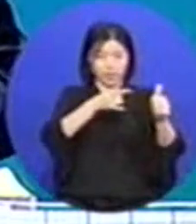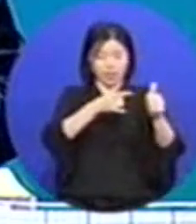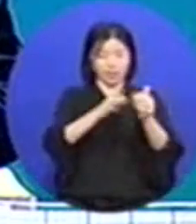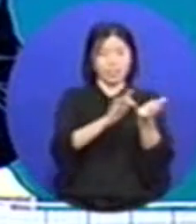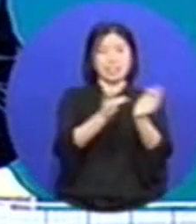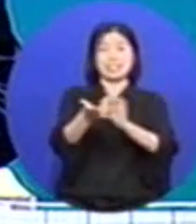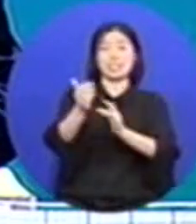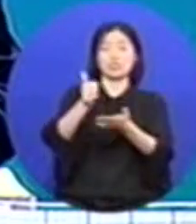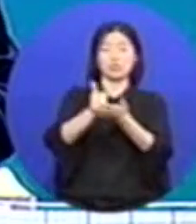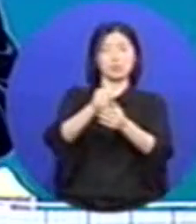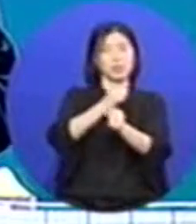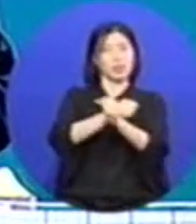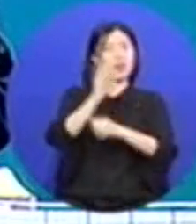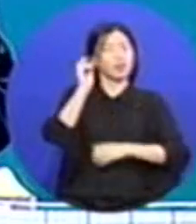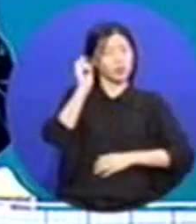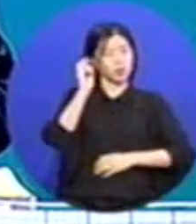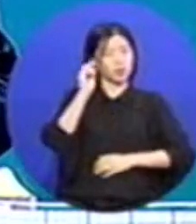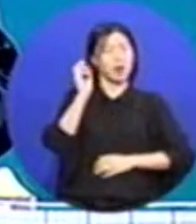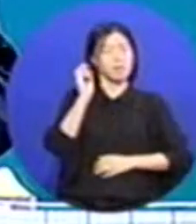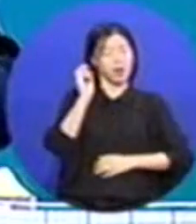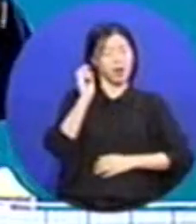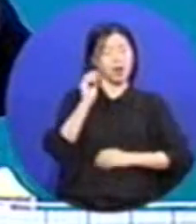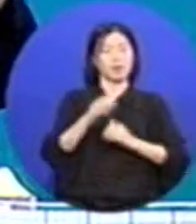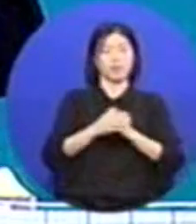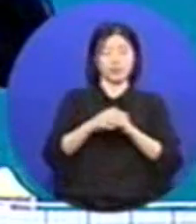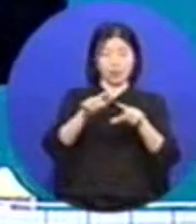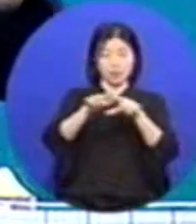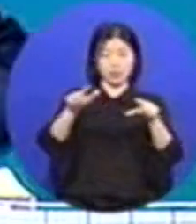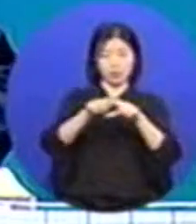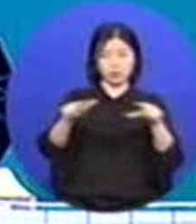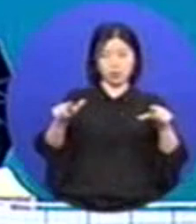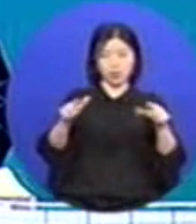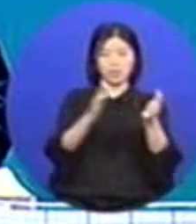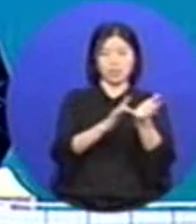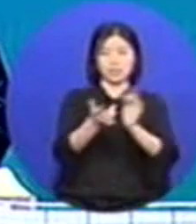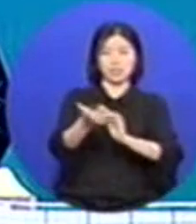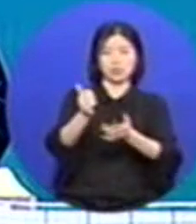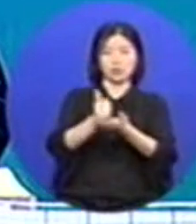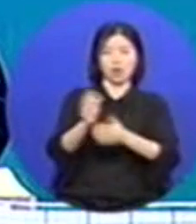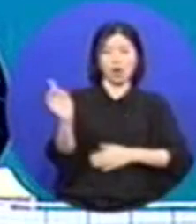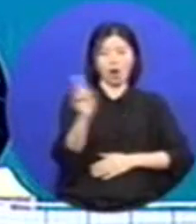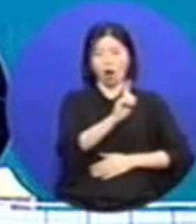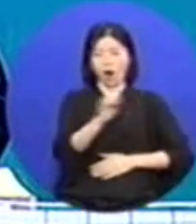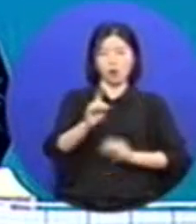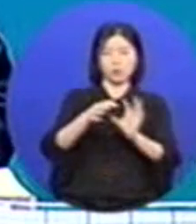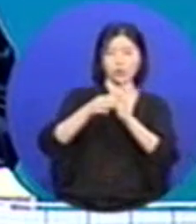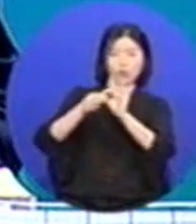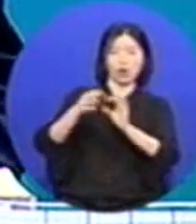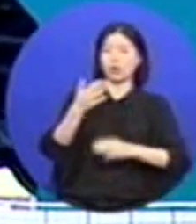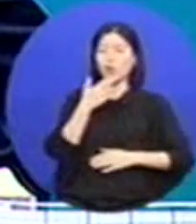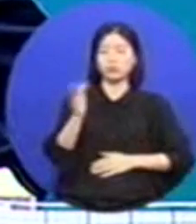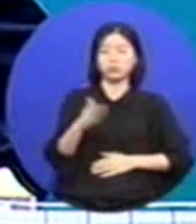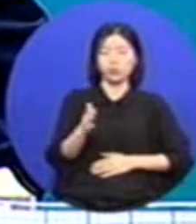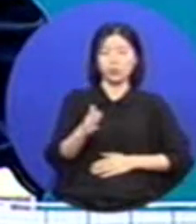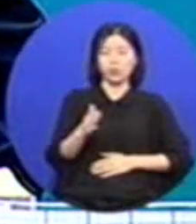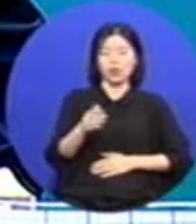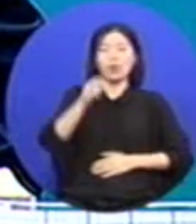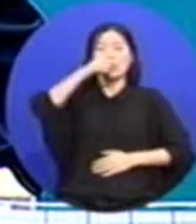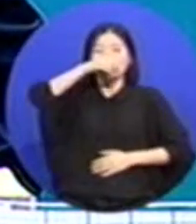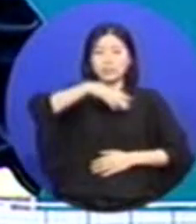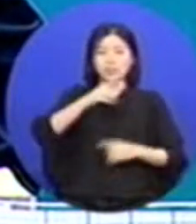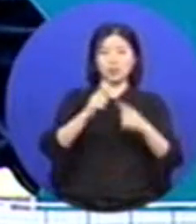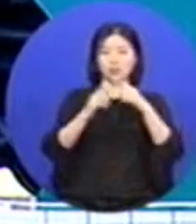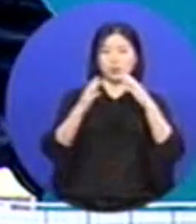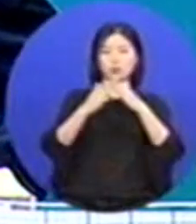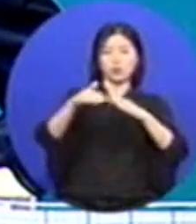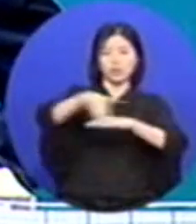하듯이 해야 되나 보다 근데 평소에 예수님과 아무런 관계가 없어요 그저 교회 다니는 게 예수 믿는 거지